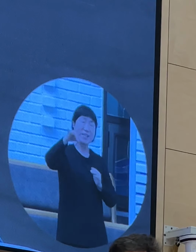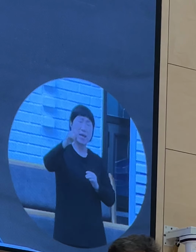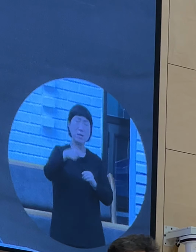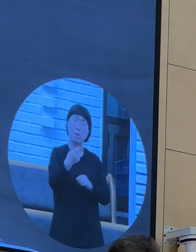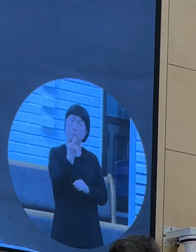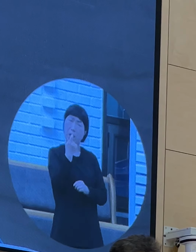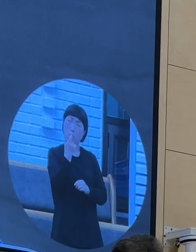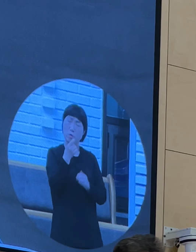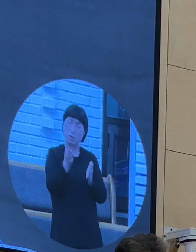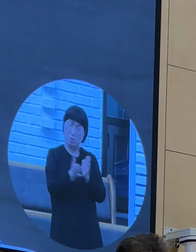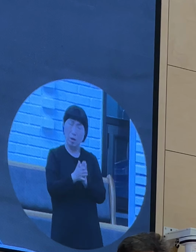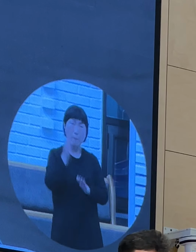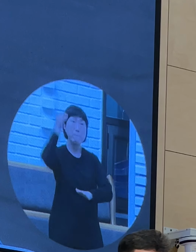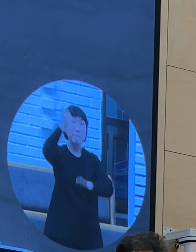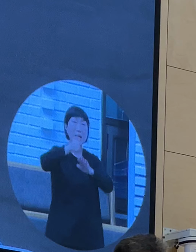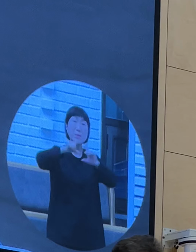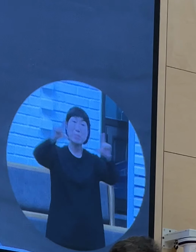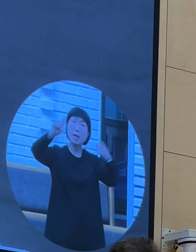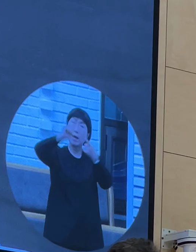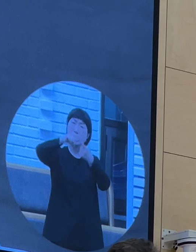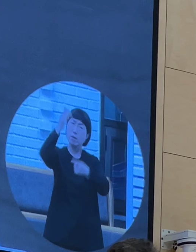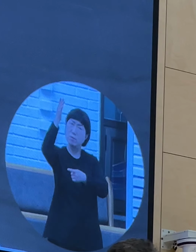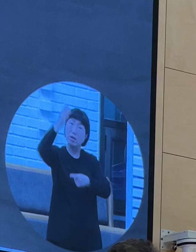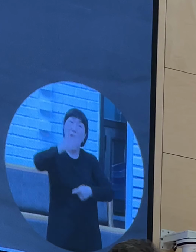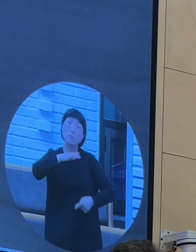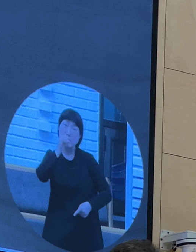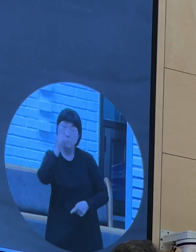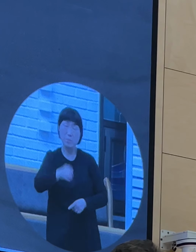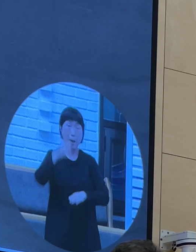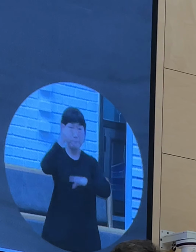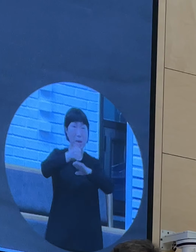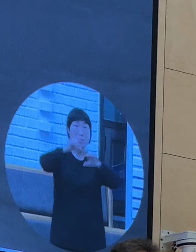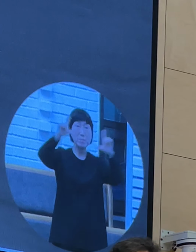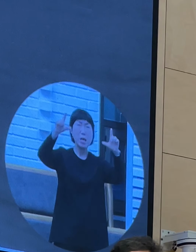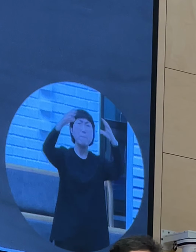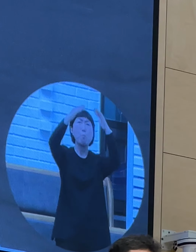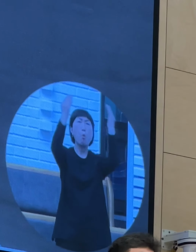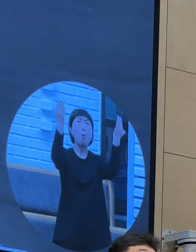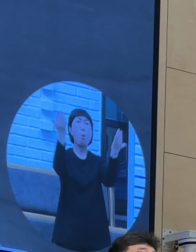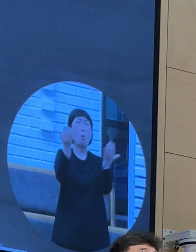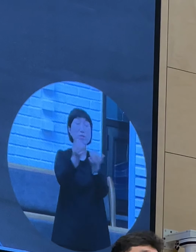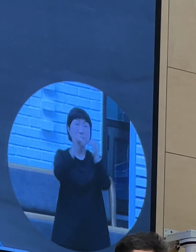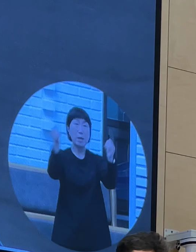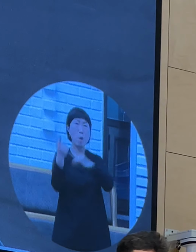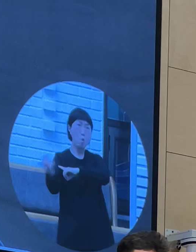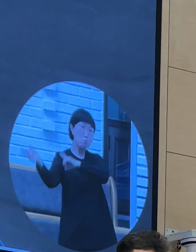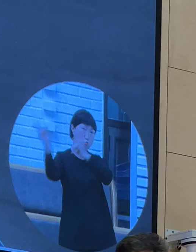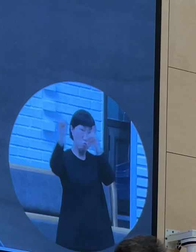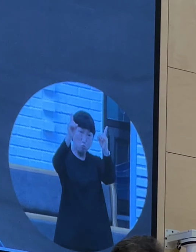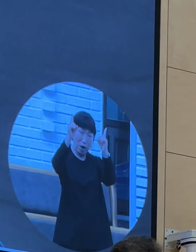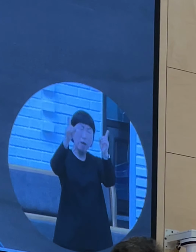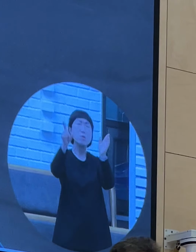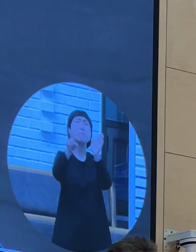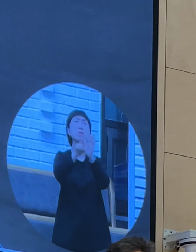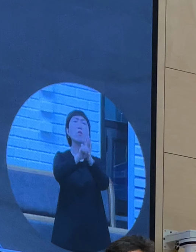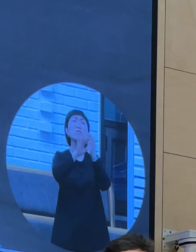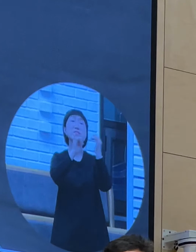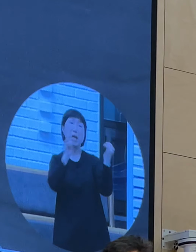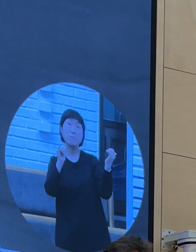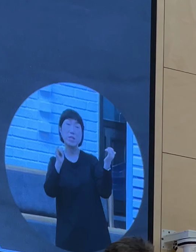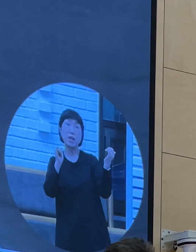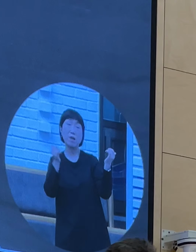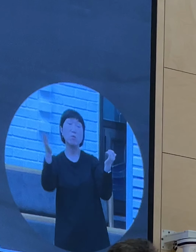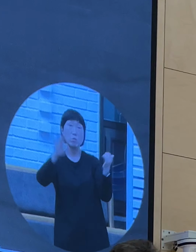내용이요. 마지막 날에 관한 이야기입니다. 마지막 날에 만민이 모든 사람들이 부활할 거라고 믿어왔어요. 그런데